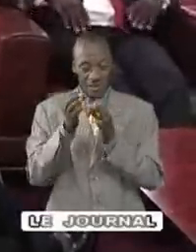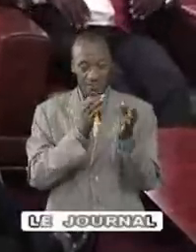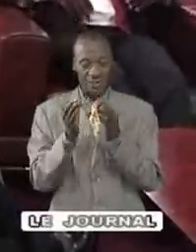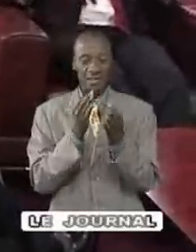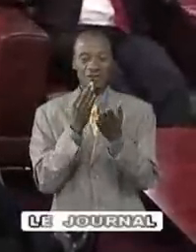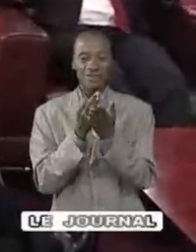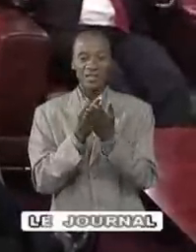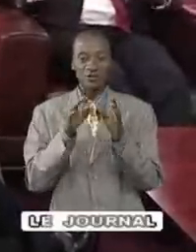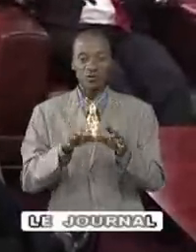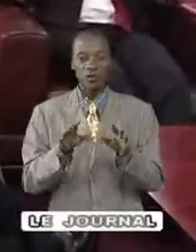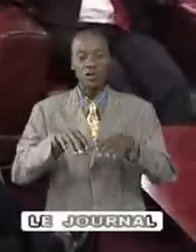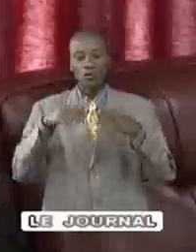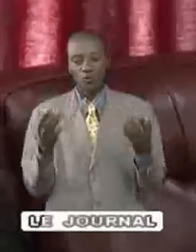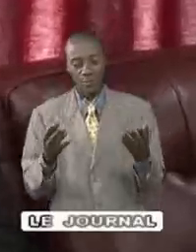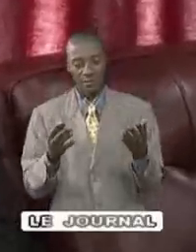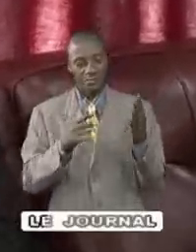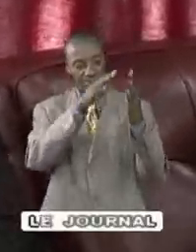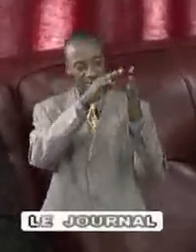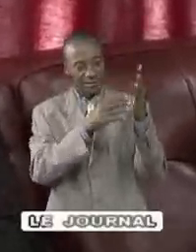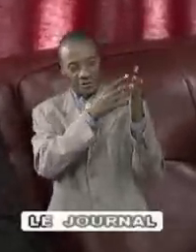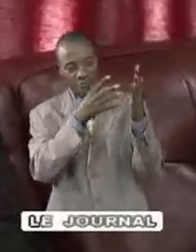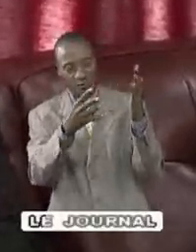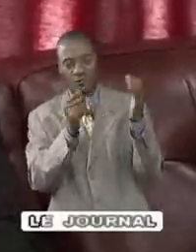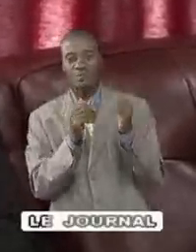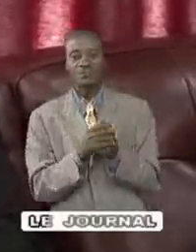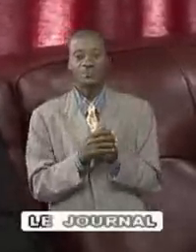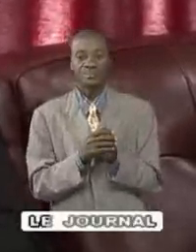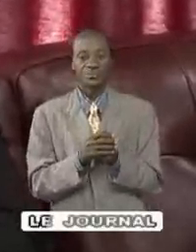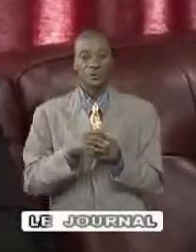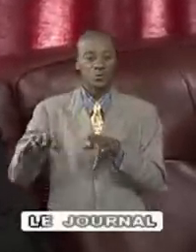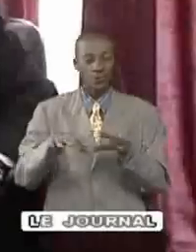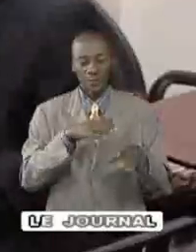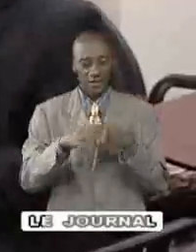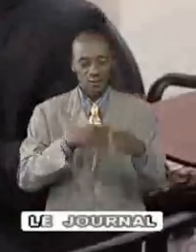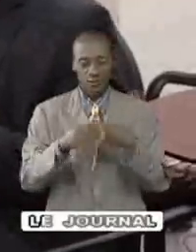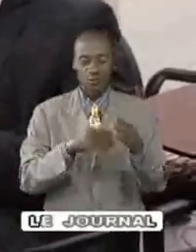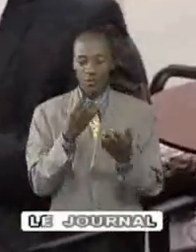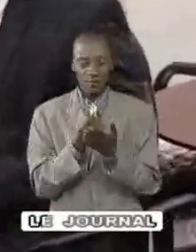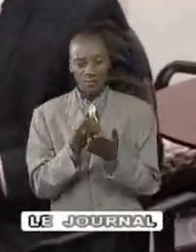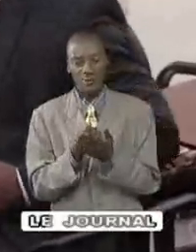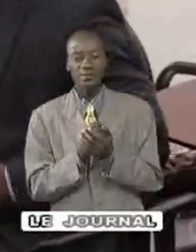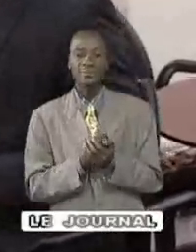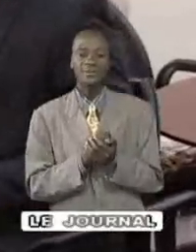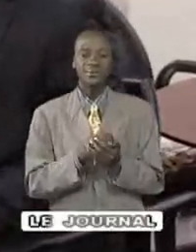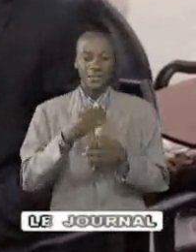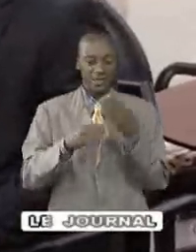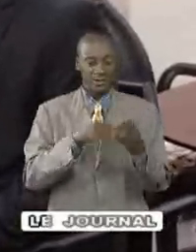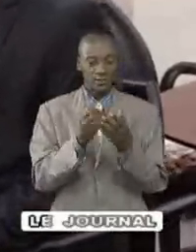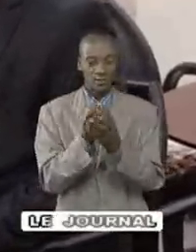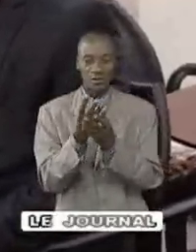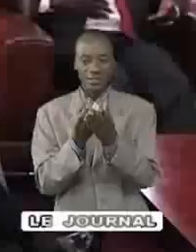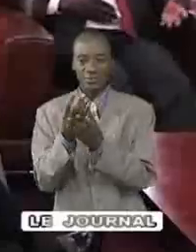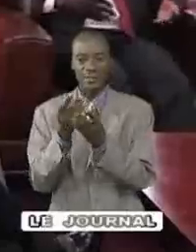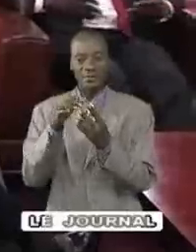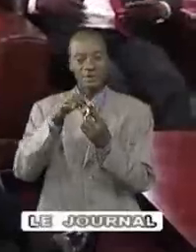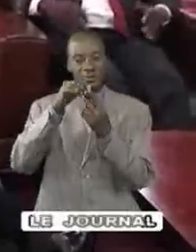de présenter le tableau reluisant de la maîtrise des opérations économiques, censées passer de l'exécution des dépenses principales